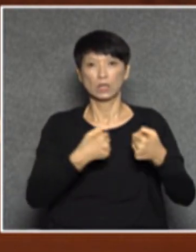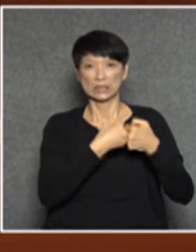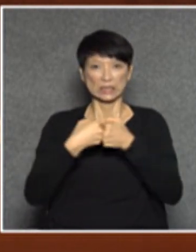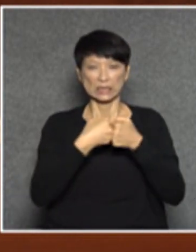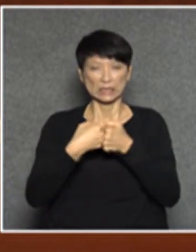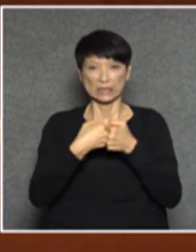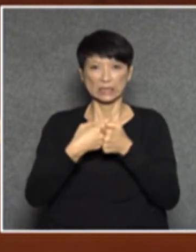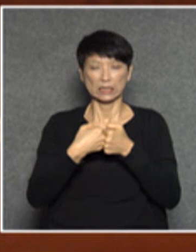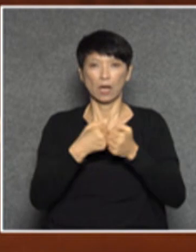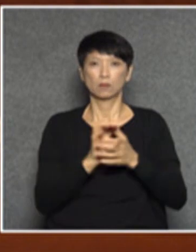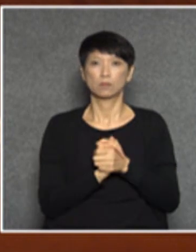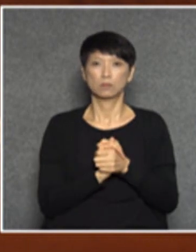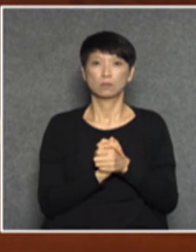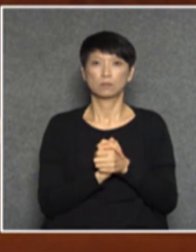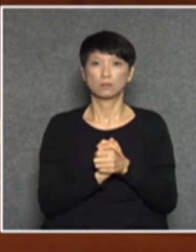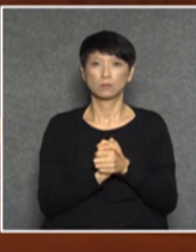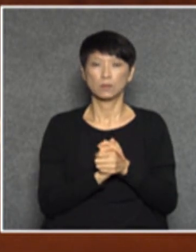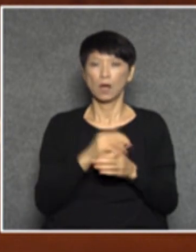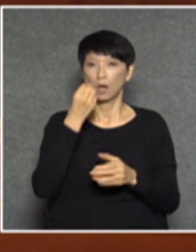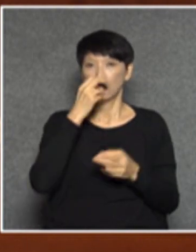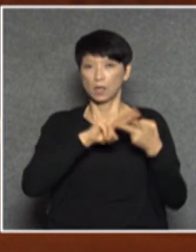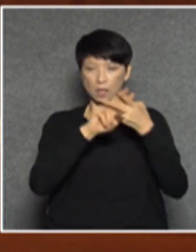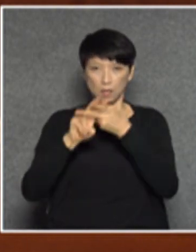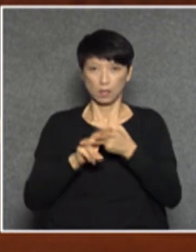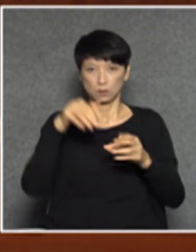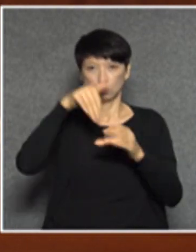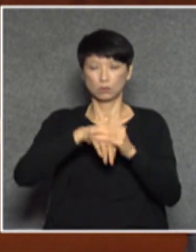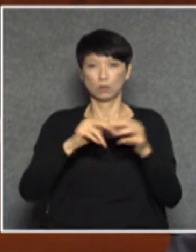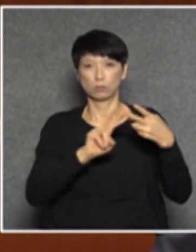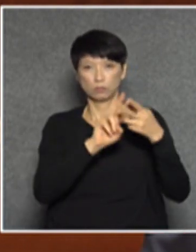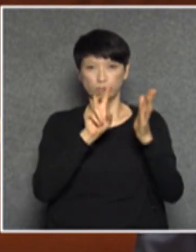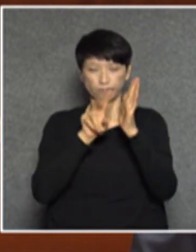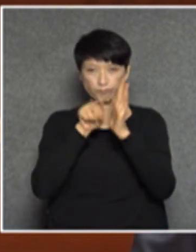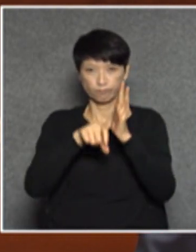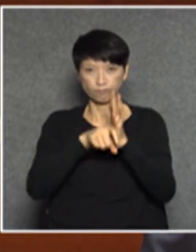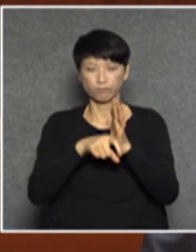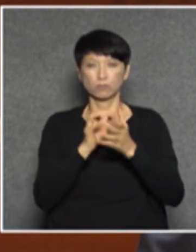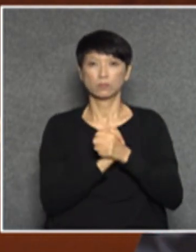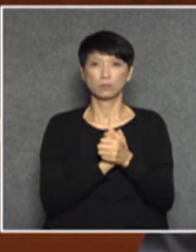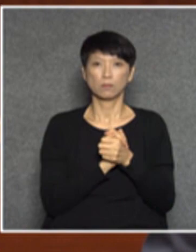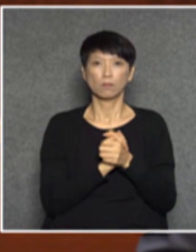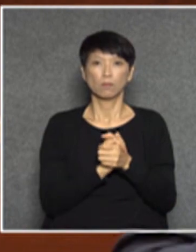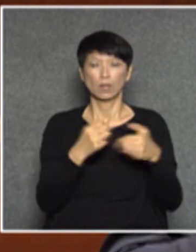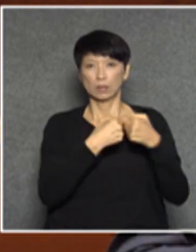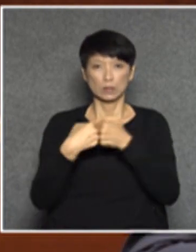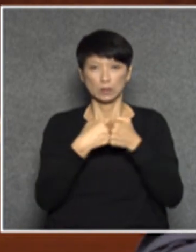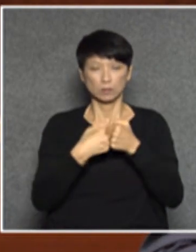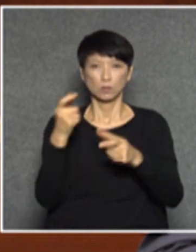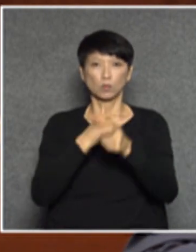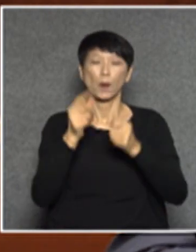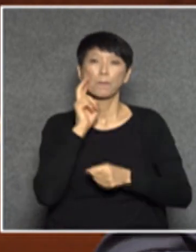的成立和營運當中，他們想分享到的一些業務，譬如